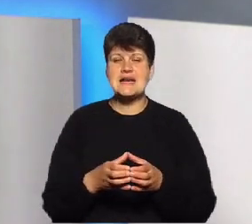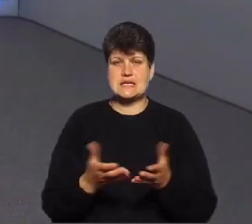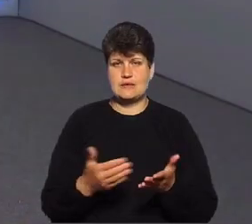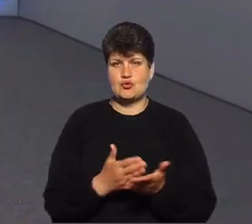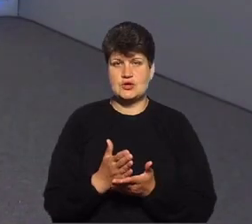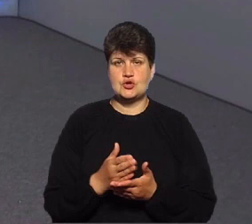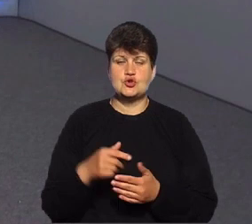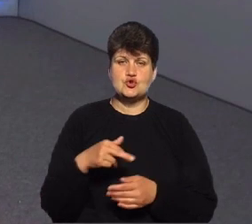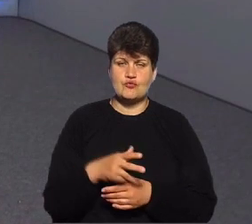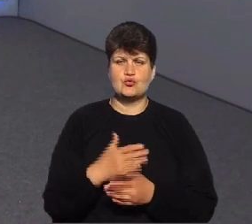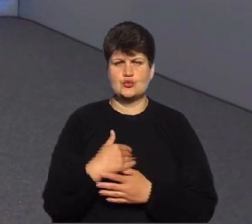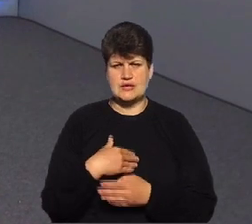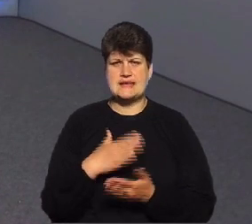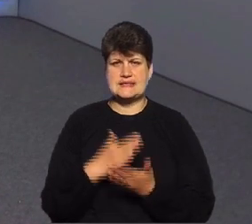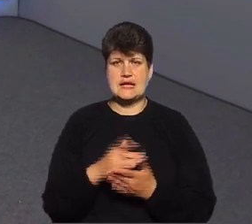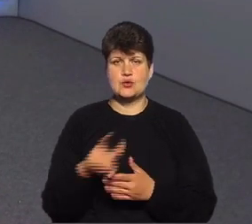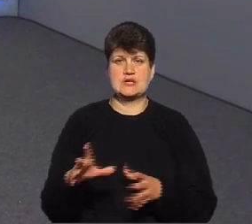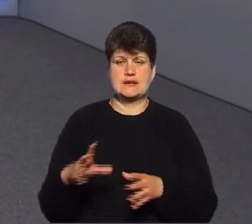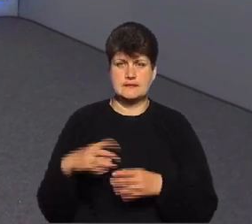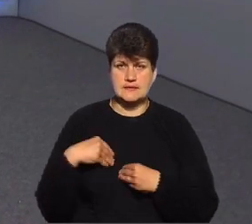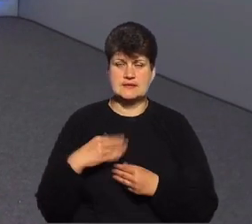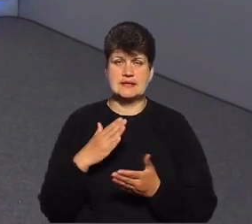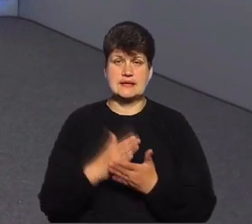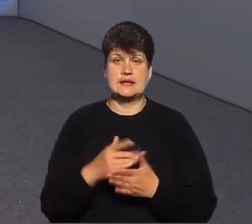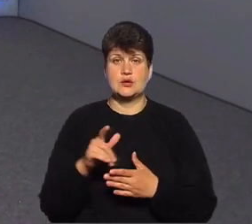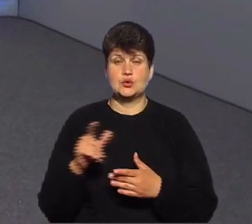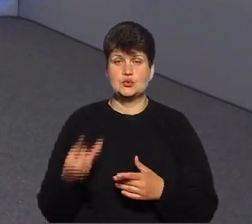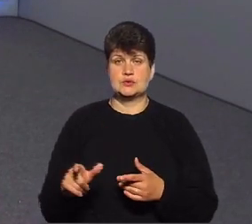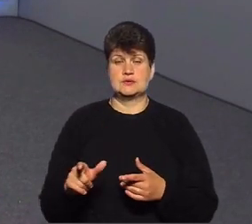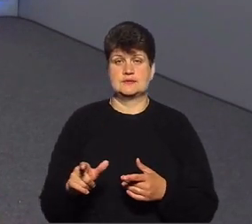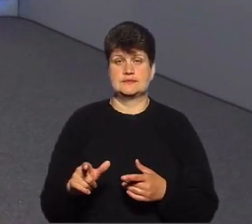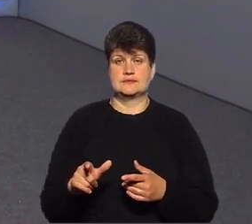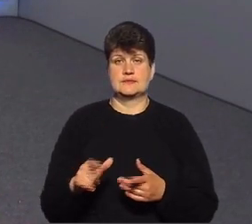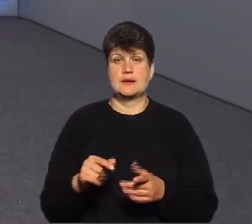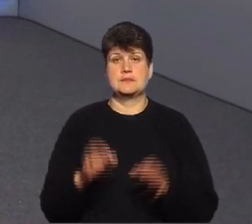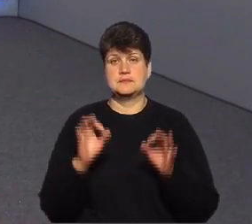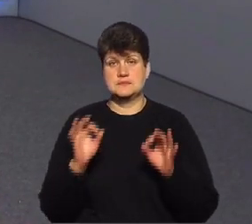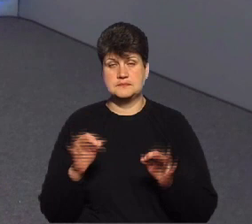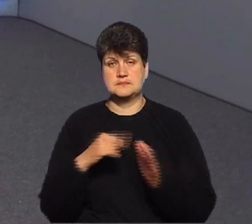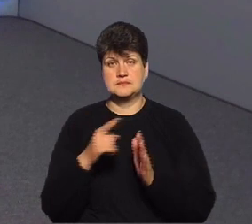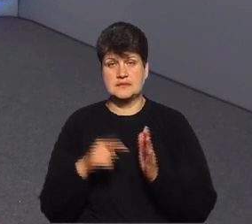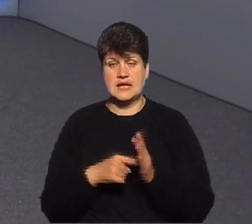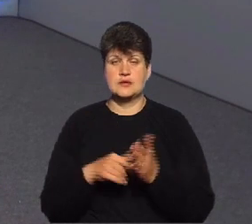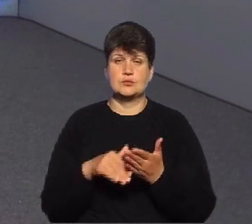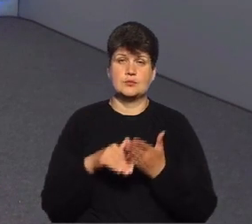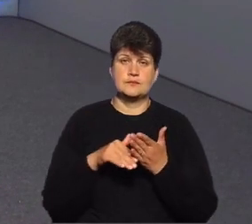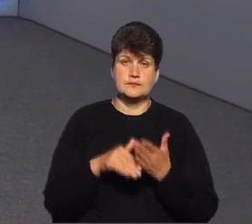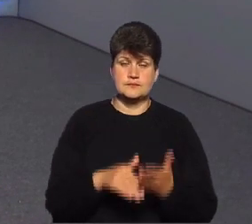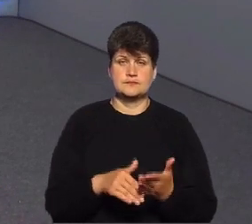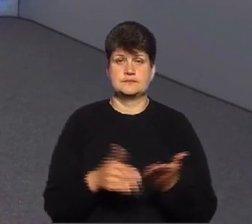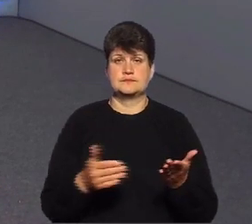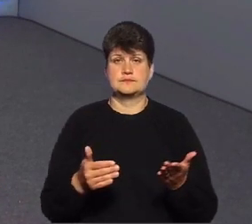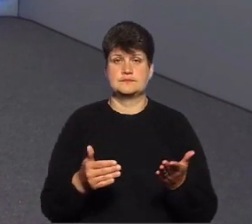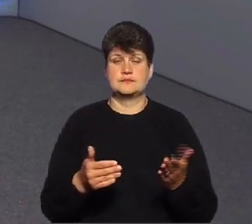в нас є люди, які з нами, є люди, які конструктивно ставлять запитання, там навіть долучаються, допомагають, ну, в плані там